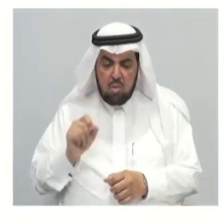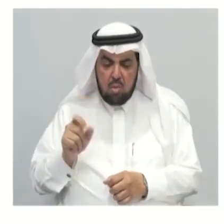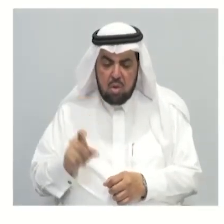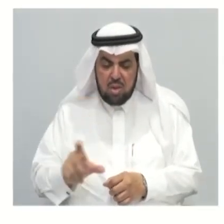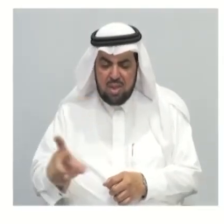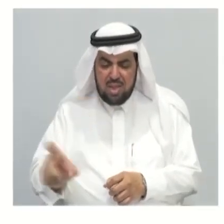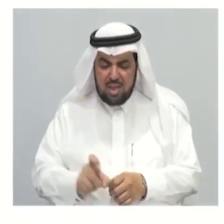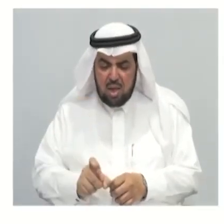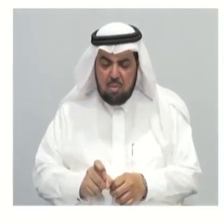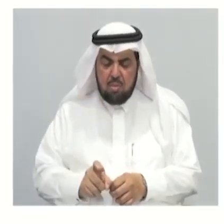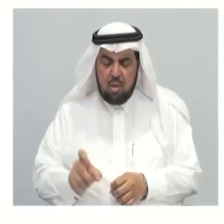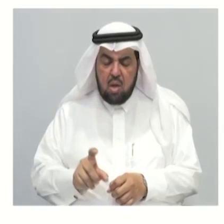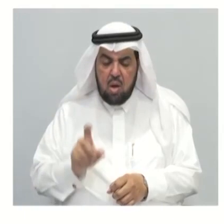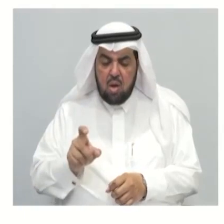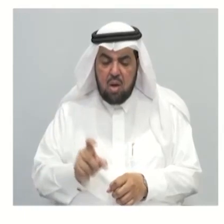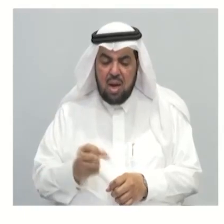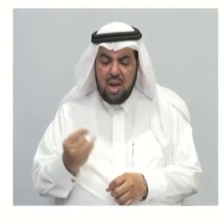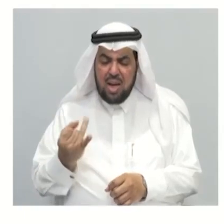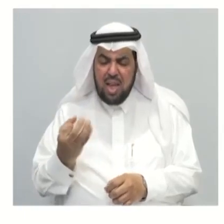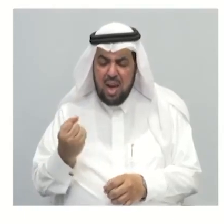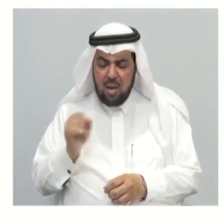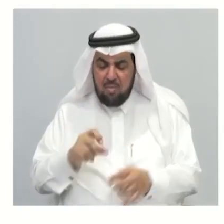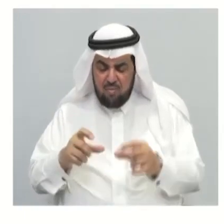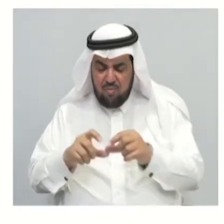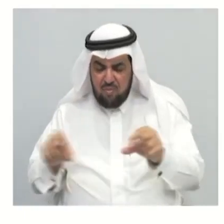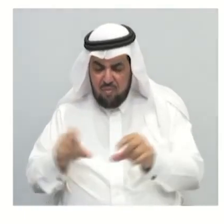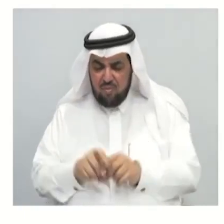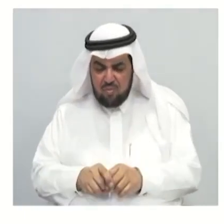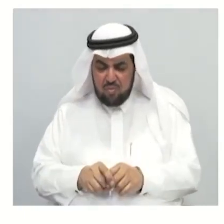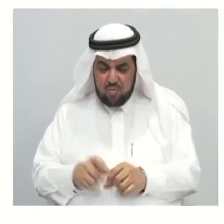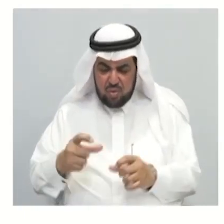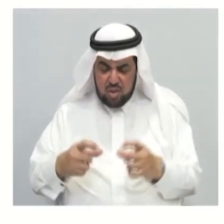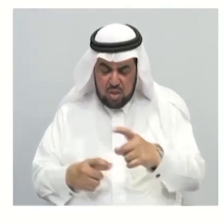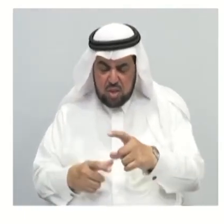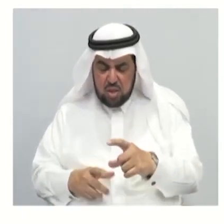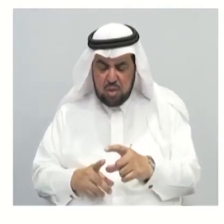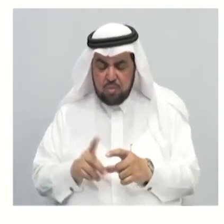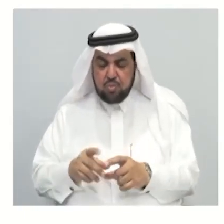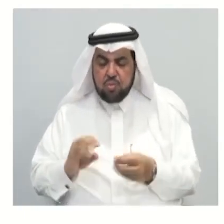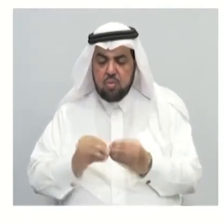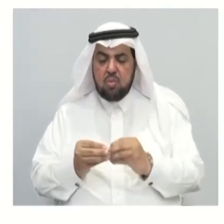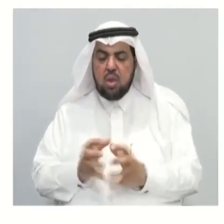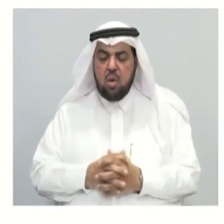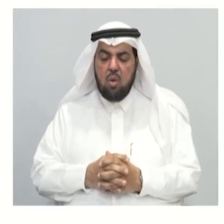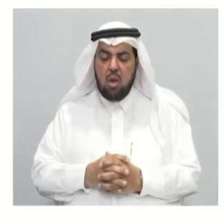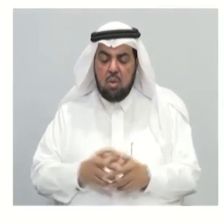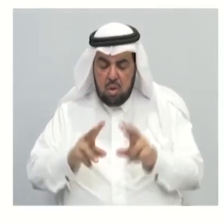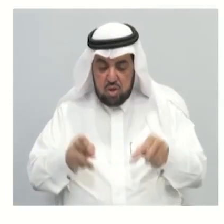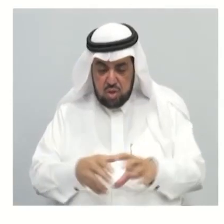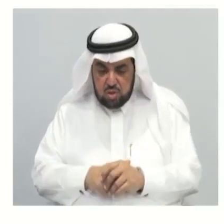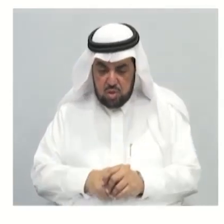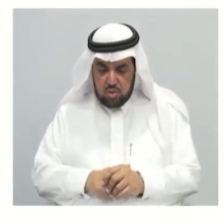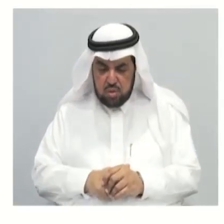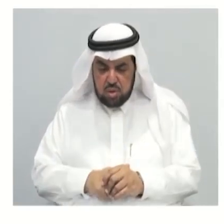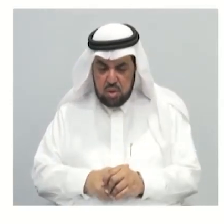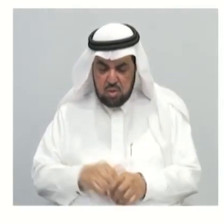تسحب او تضع القيم في السي ام واي كي الالوان بهذا الشكل او